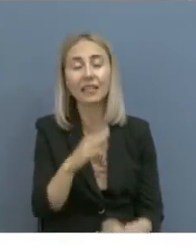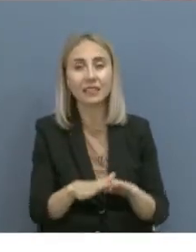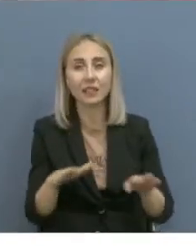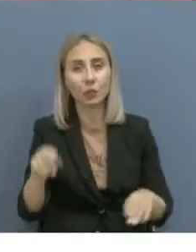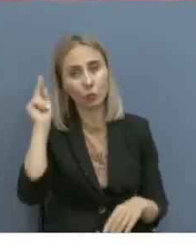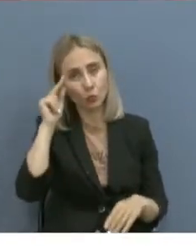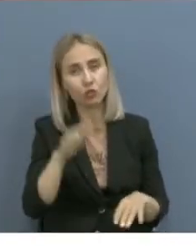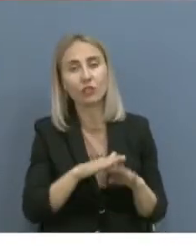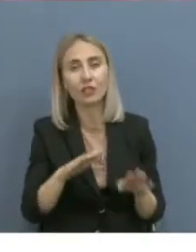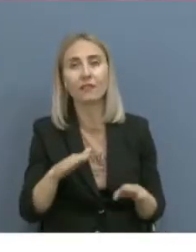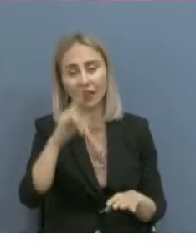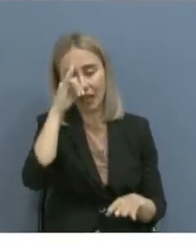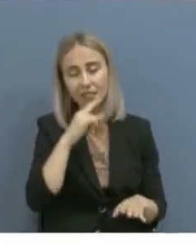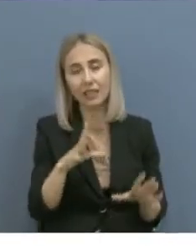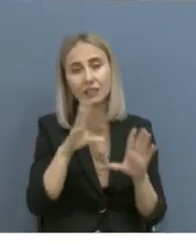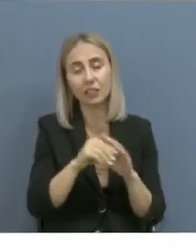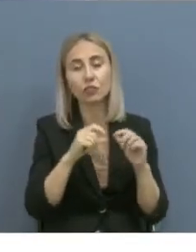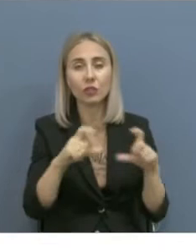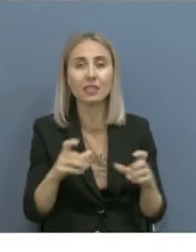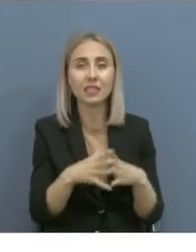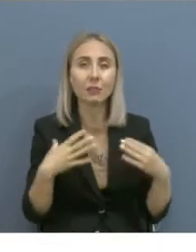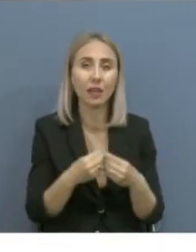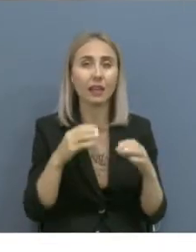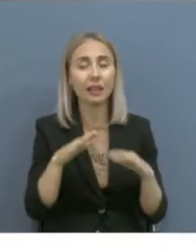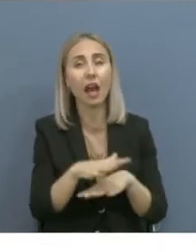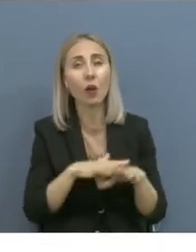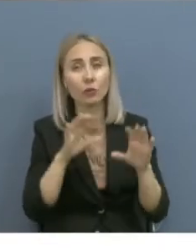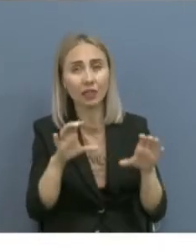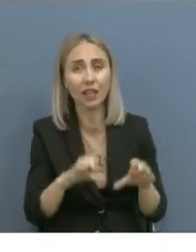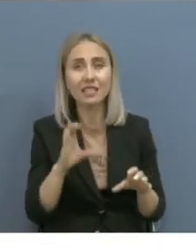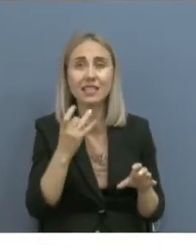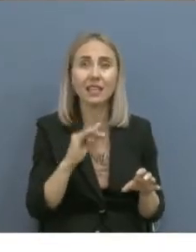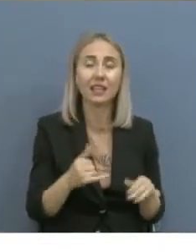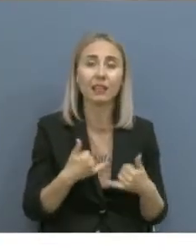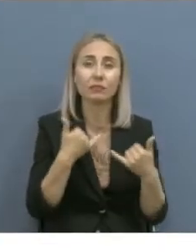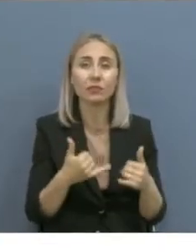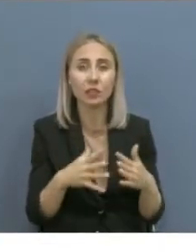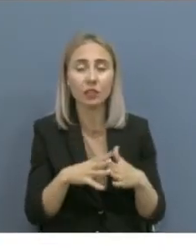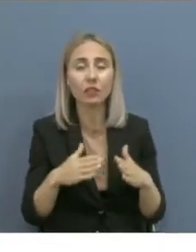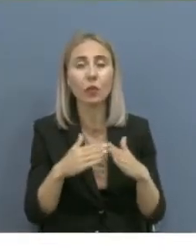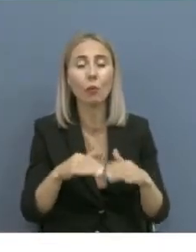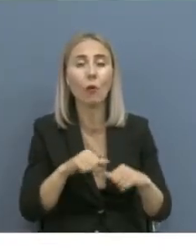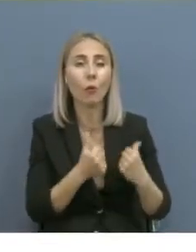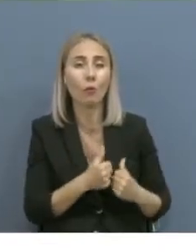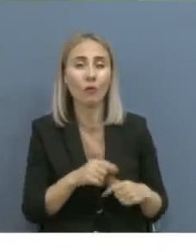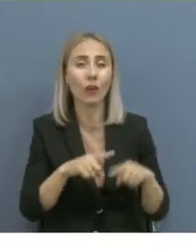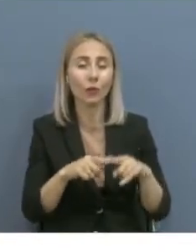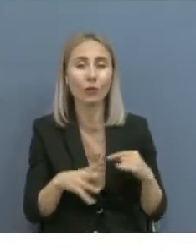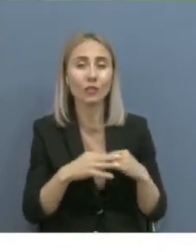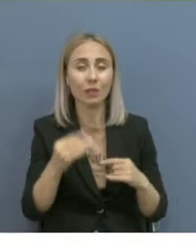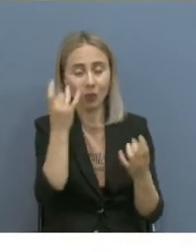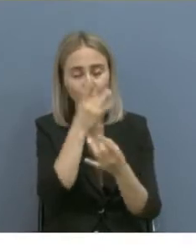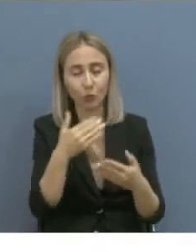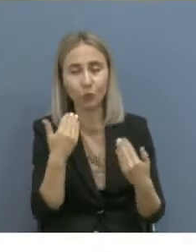отыр. Балаларын әуел баста қазақ мектебіне оқуға берген. Отбасында қазақтың ұлттық салт-дәстүрін ұстанады. Домбыраның